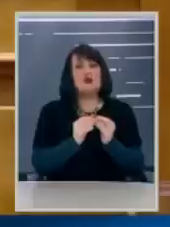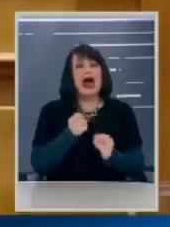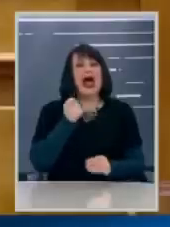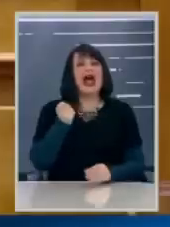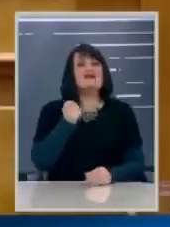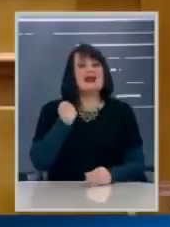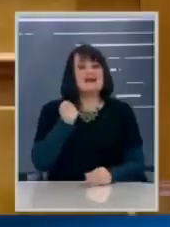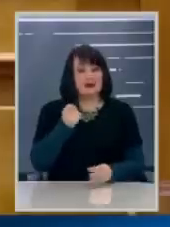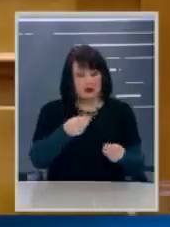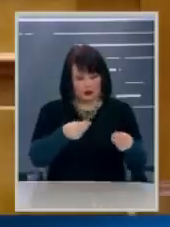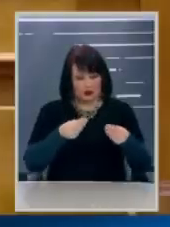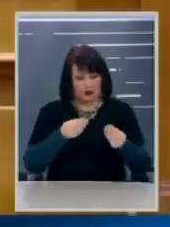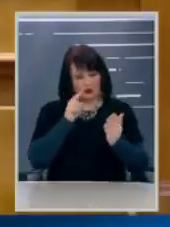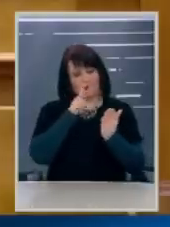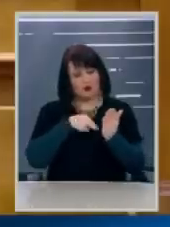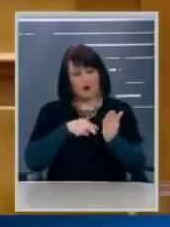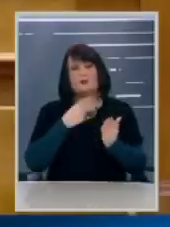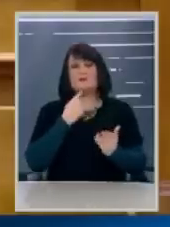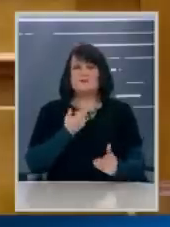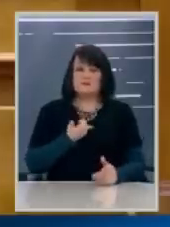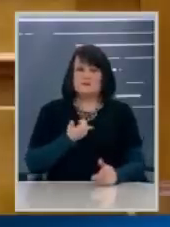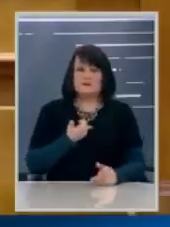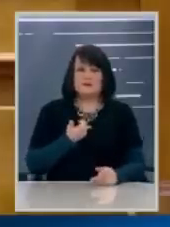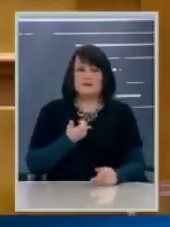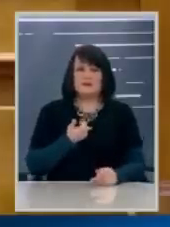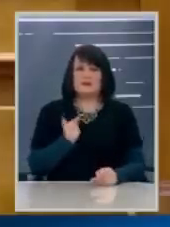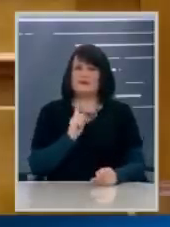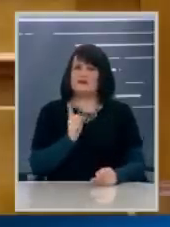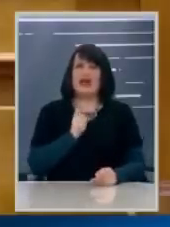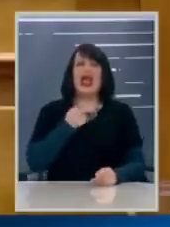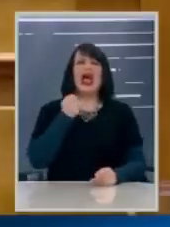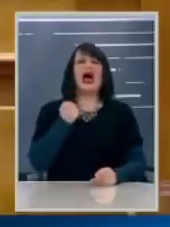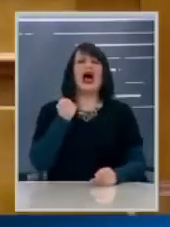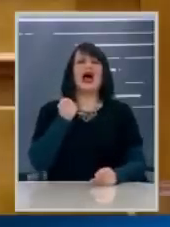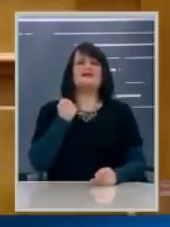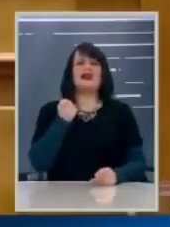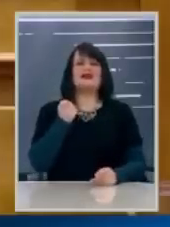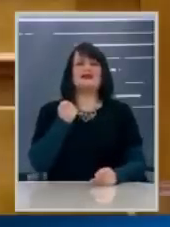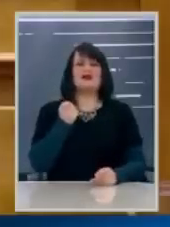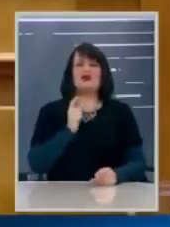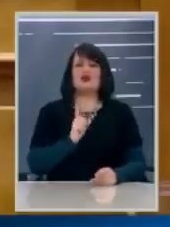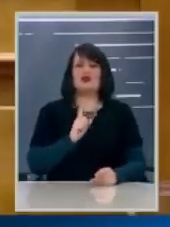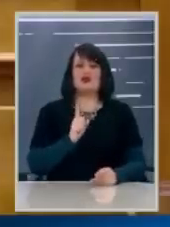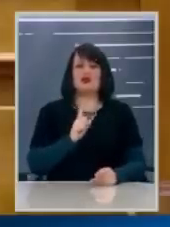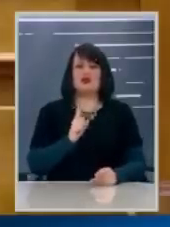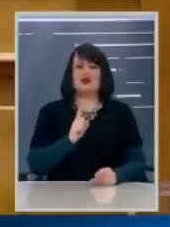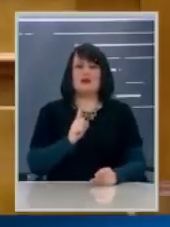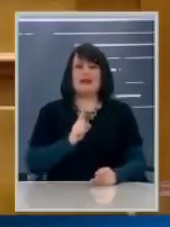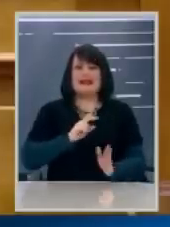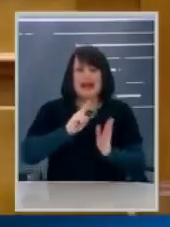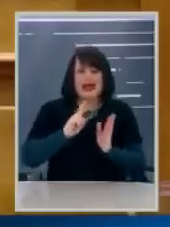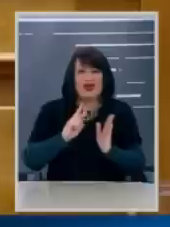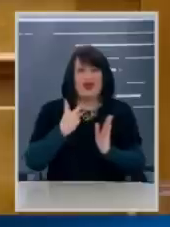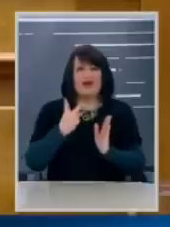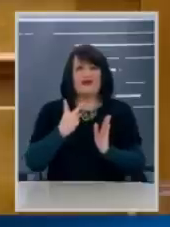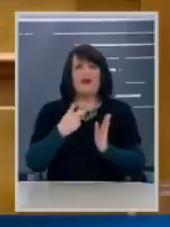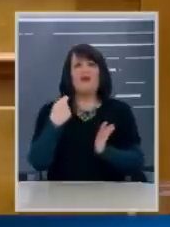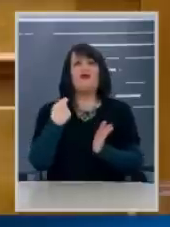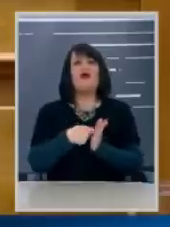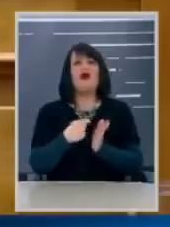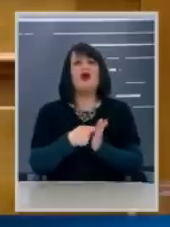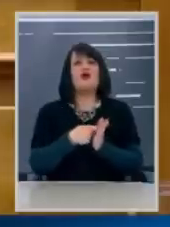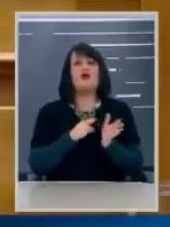διεπίστωσα ότι δεν επρόκειτο περί ασφαλιστικού, αλλά περί δευτερού φορολογικού, διότι